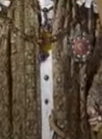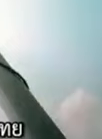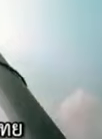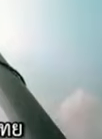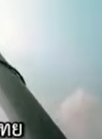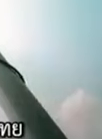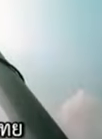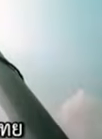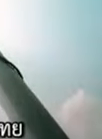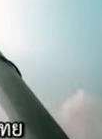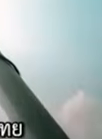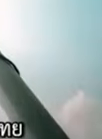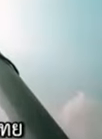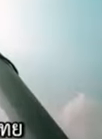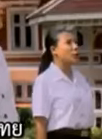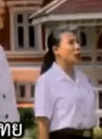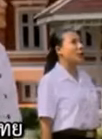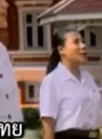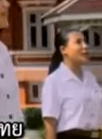ทย